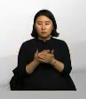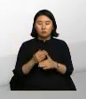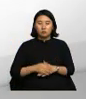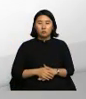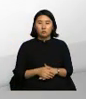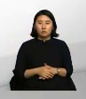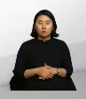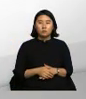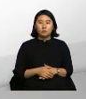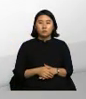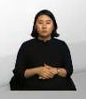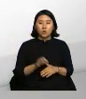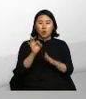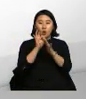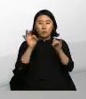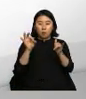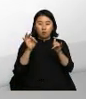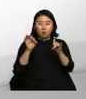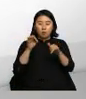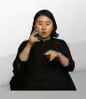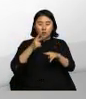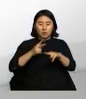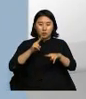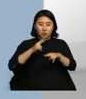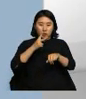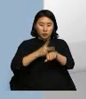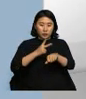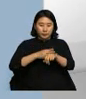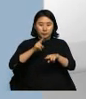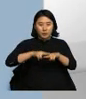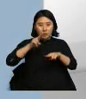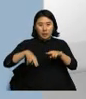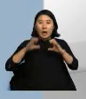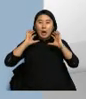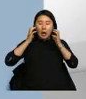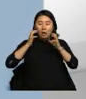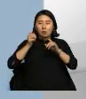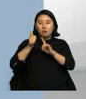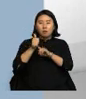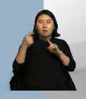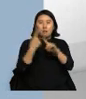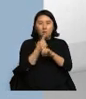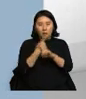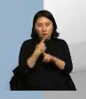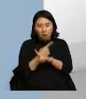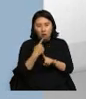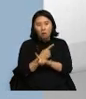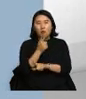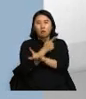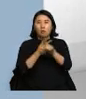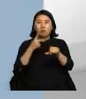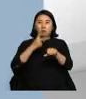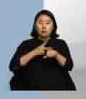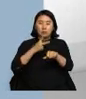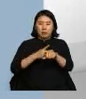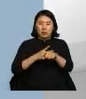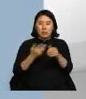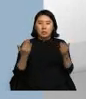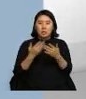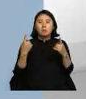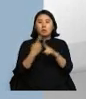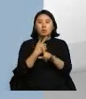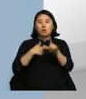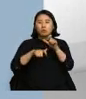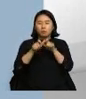읽으셨네요. 10명의 교사가 퇴사하는 과정에서 아이들은 담당 교사가 바뀌게 되고, 이는 교사 보직